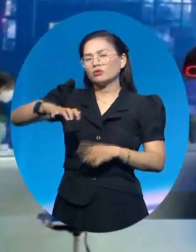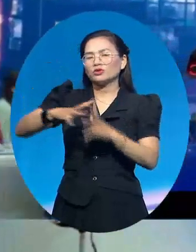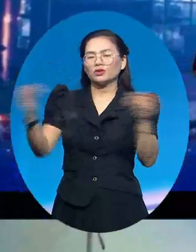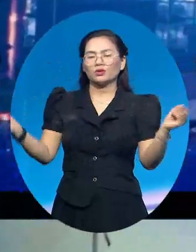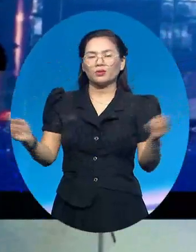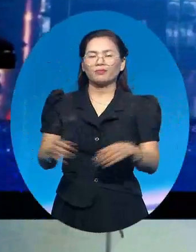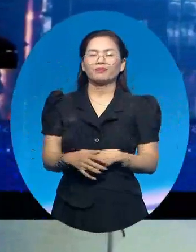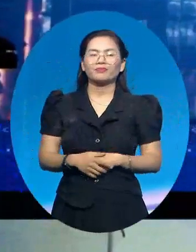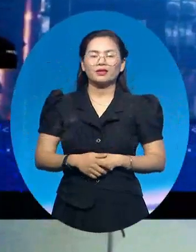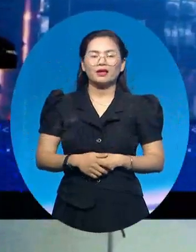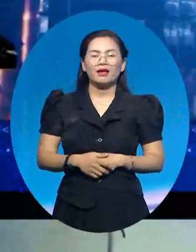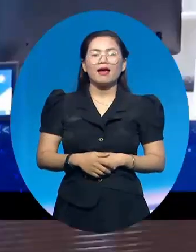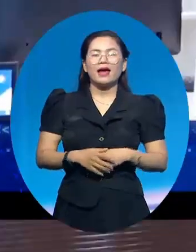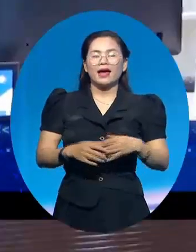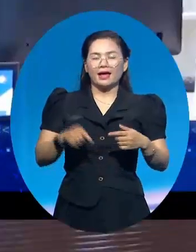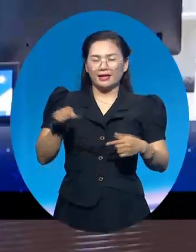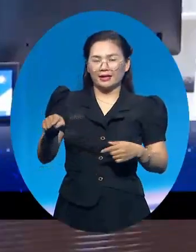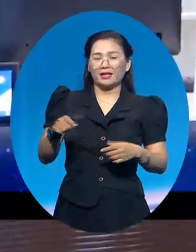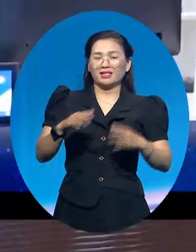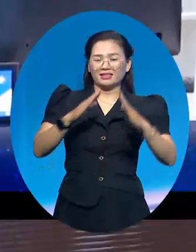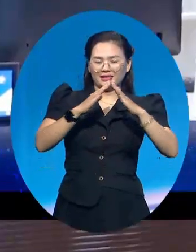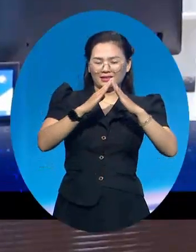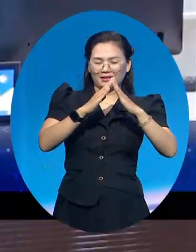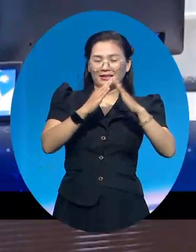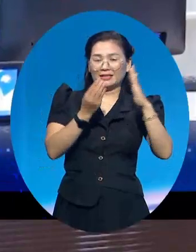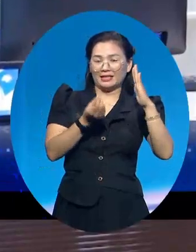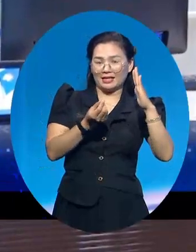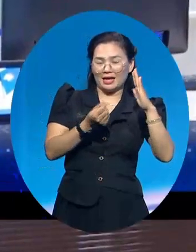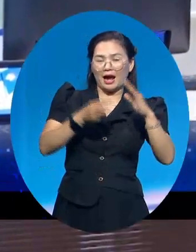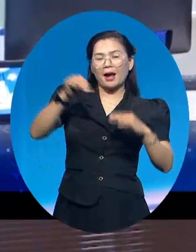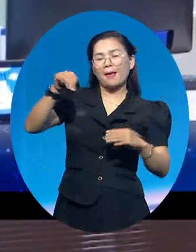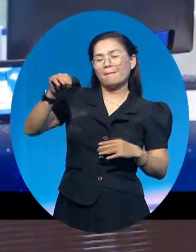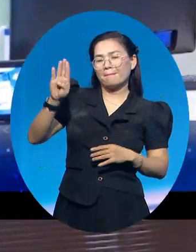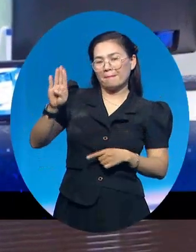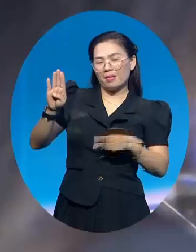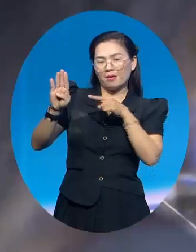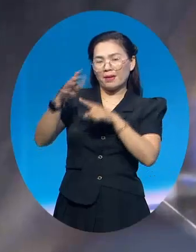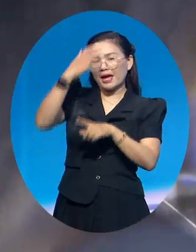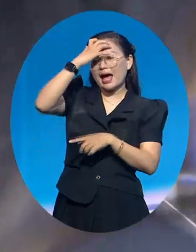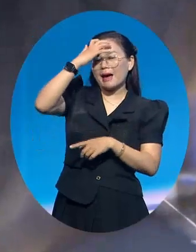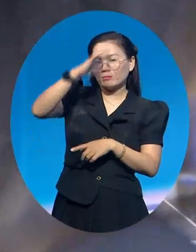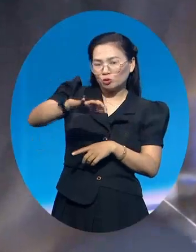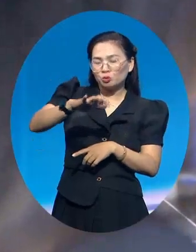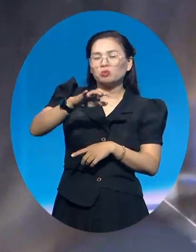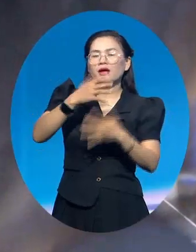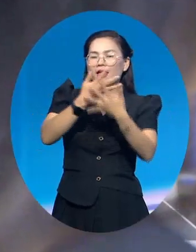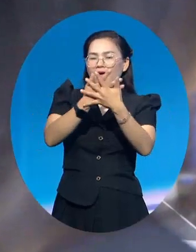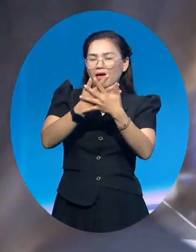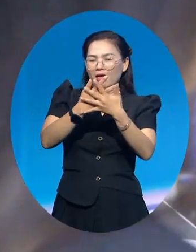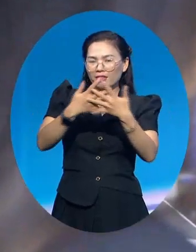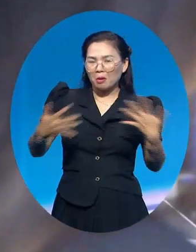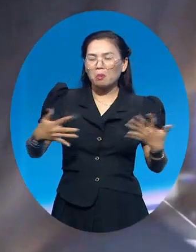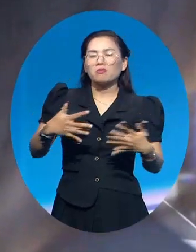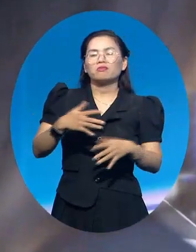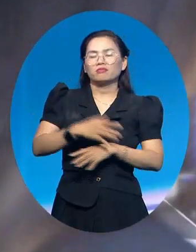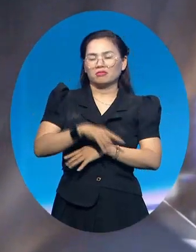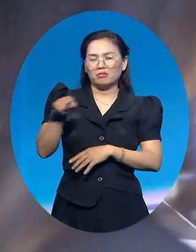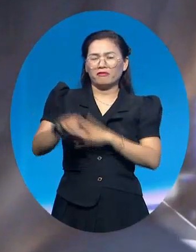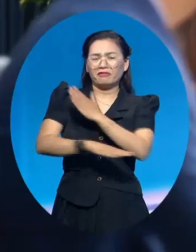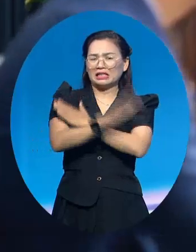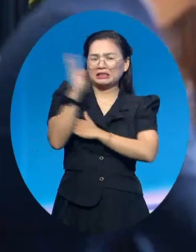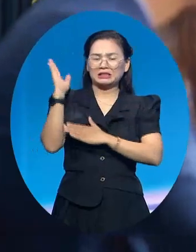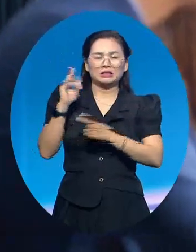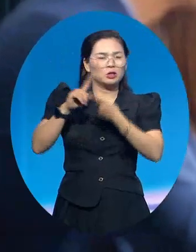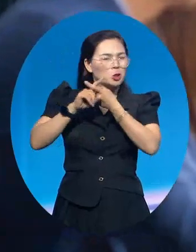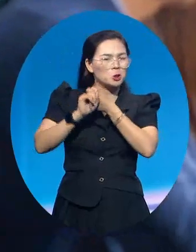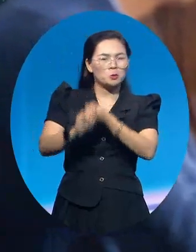Trong tổng thể hệ thống, xét ở tất cả các khía cạnh, Ngân hàng Thương mại Cổ phần Quân đội MB được đánh giá là ngân hàng có sự phát triển ổn định, liên tục